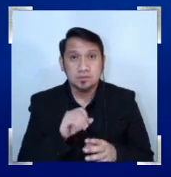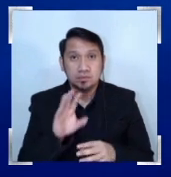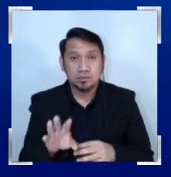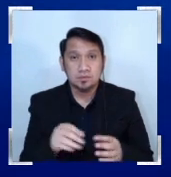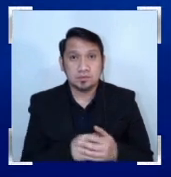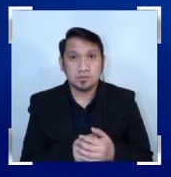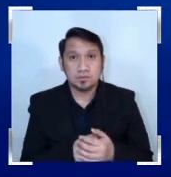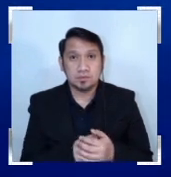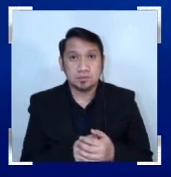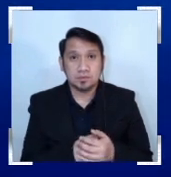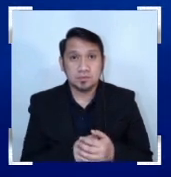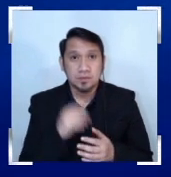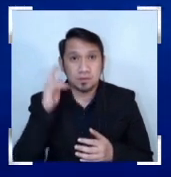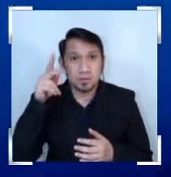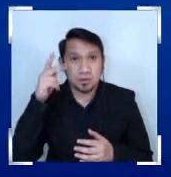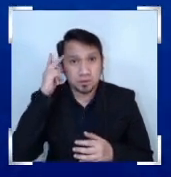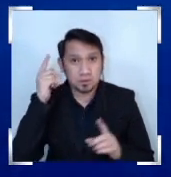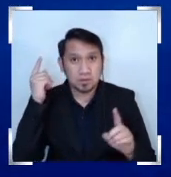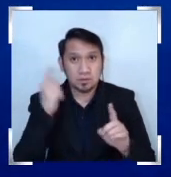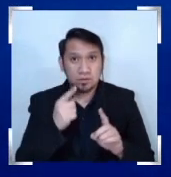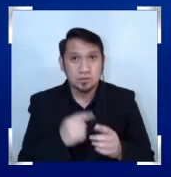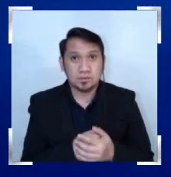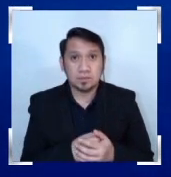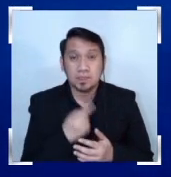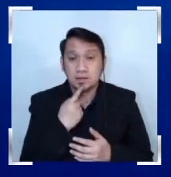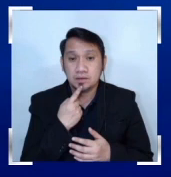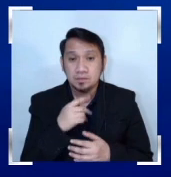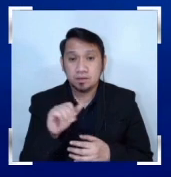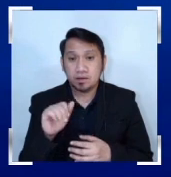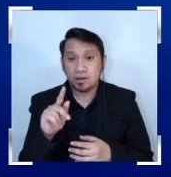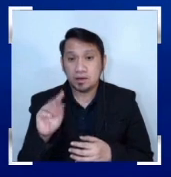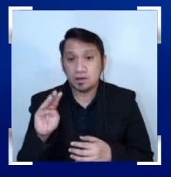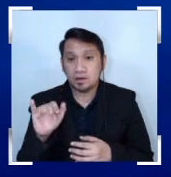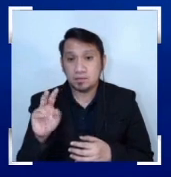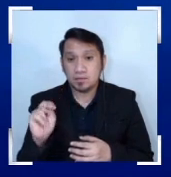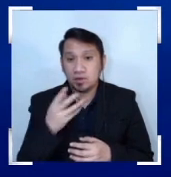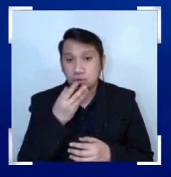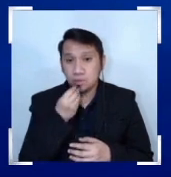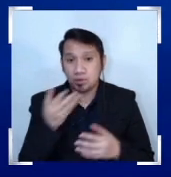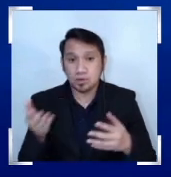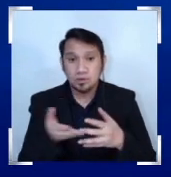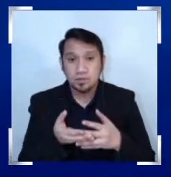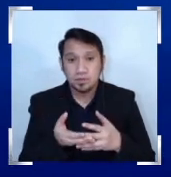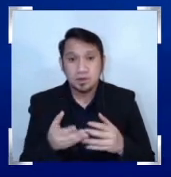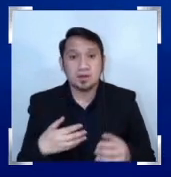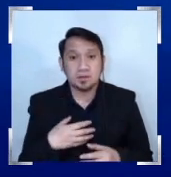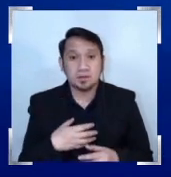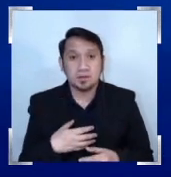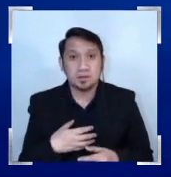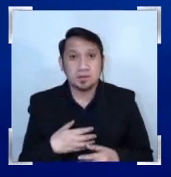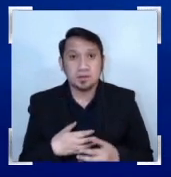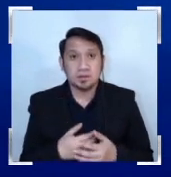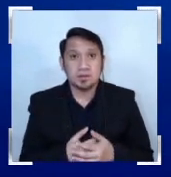anilay, politika lang ang motibo. Ayon naman sa Akbayan Party List na nagsampa ng petisyon, sakuna sa